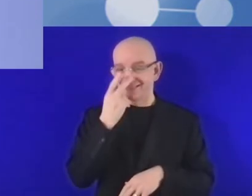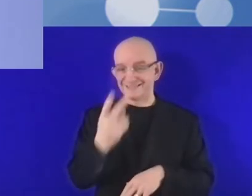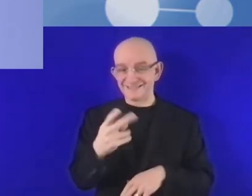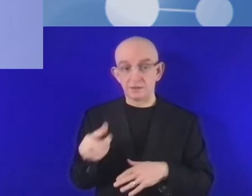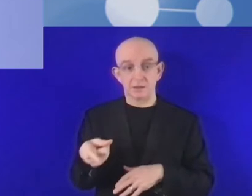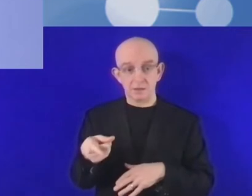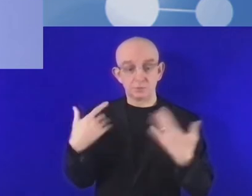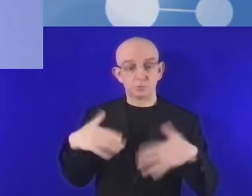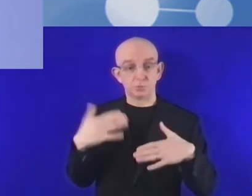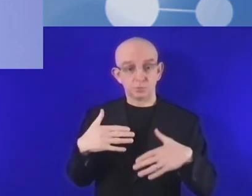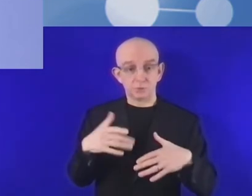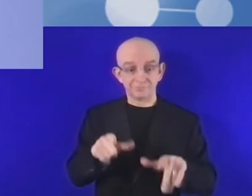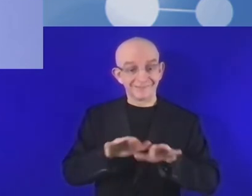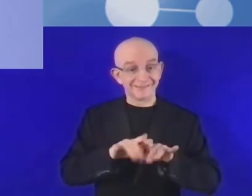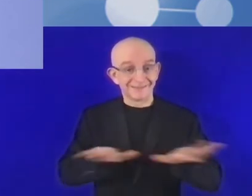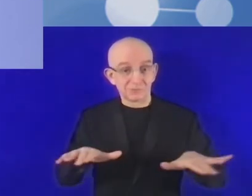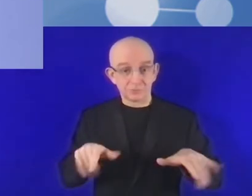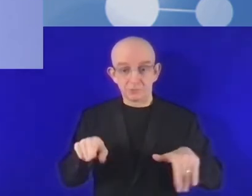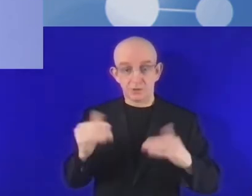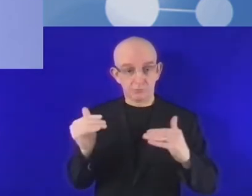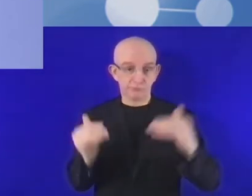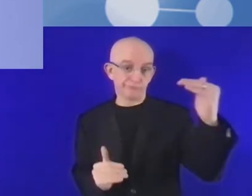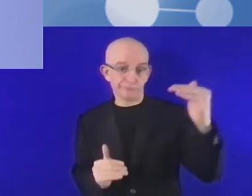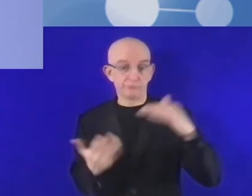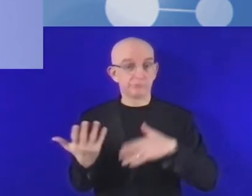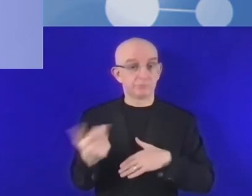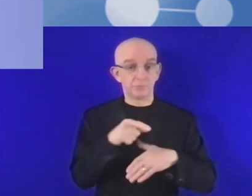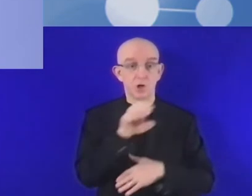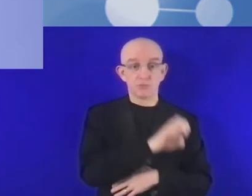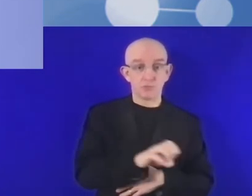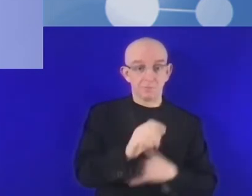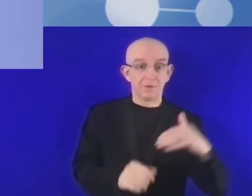告，欧洲和其他最重要的经济